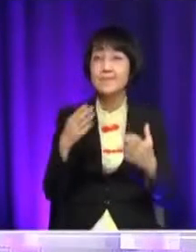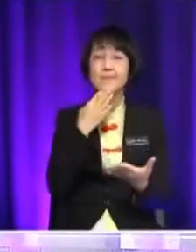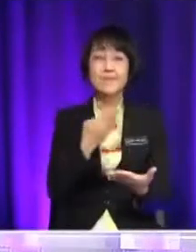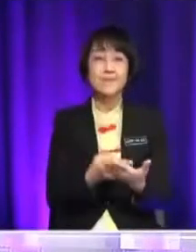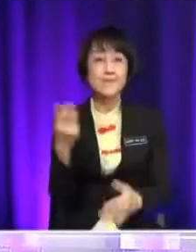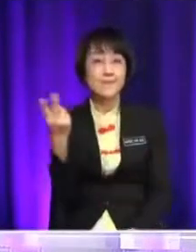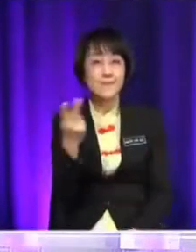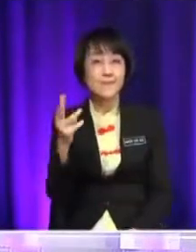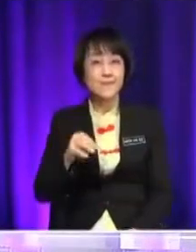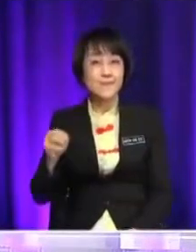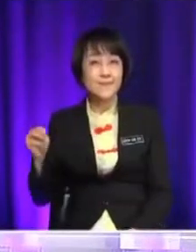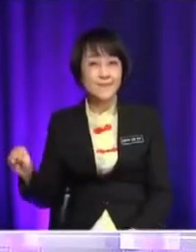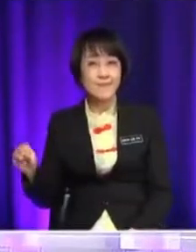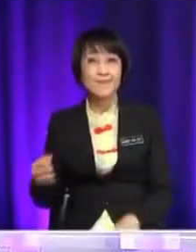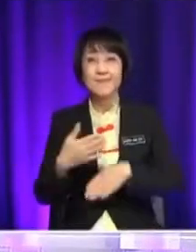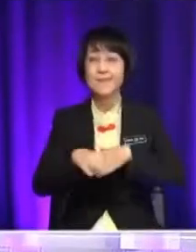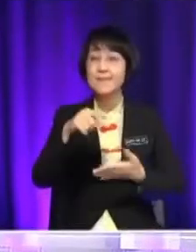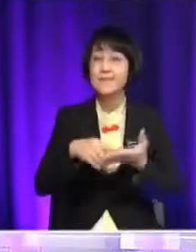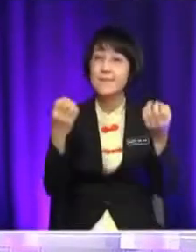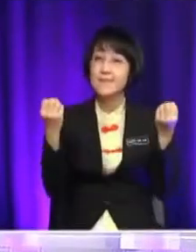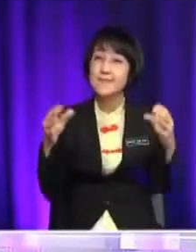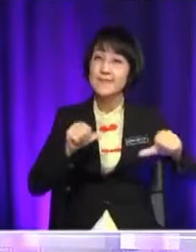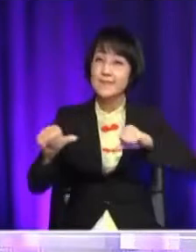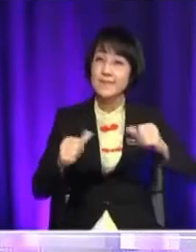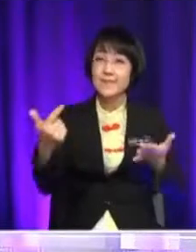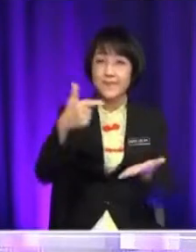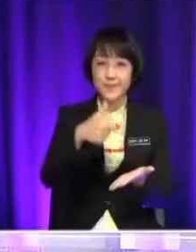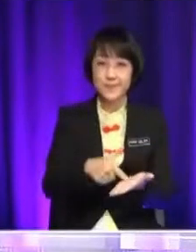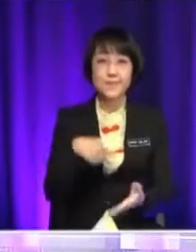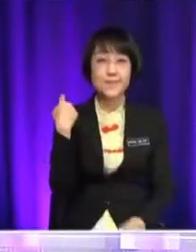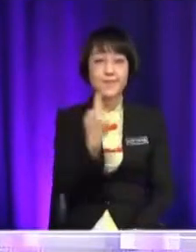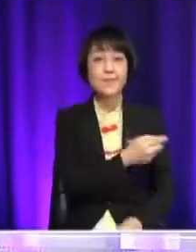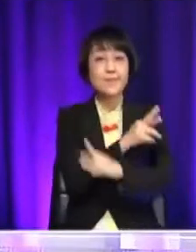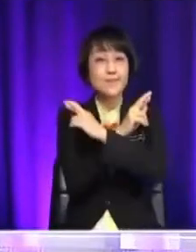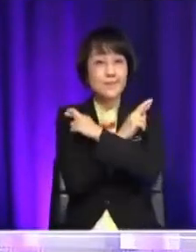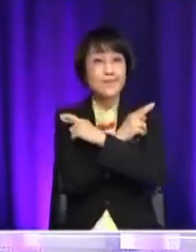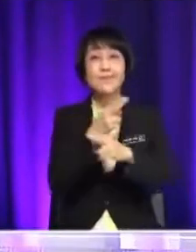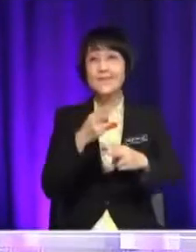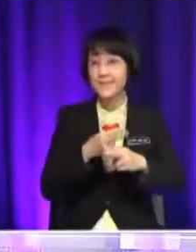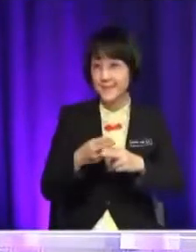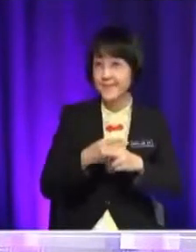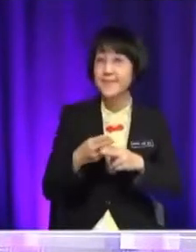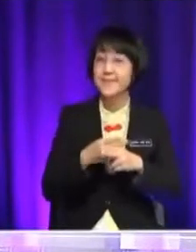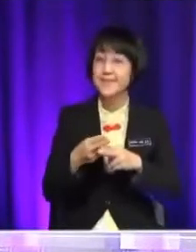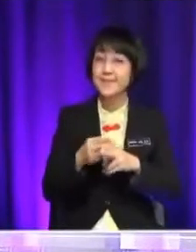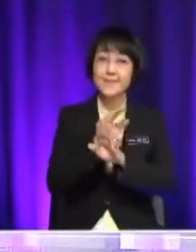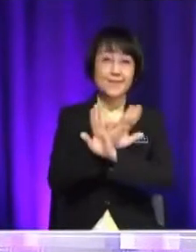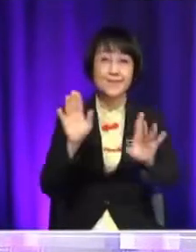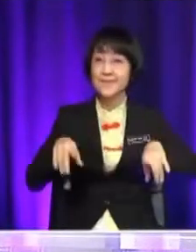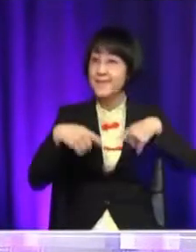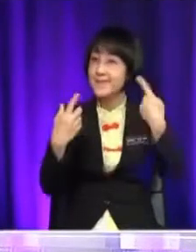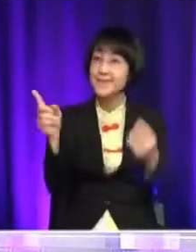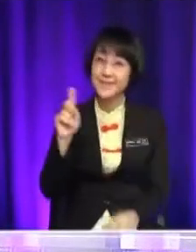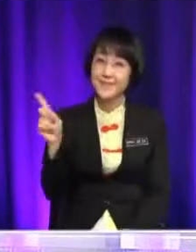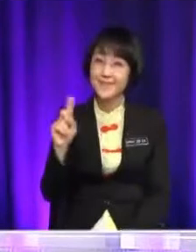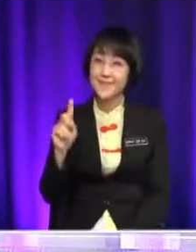Selepas ini ada banyak lagi aktiviti yang Cikgu nak kongsikan kepada anda, tetapi sebelum itu kita berhenti berehat seketika. Seperti biasa, terus setia menonton Menengah Atas di Didik